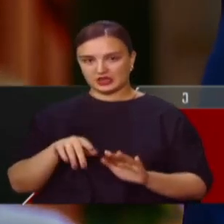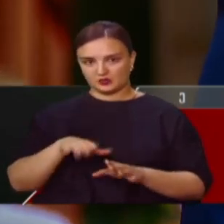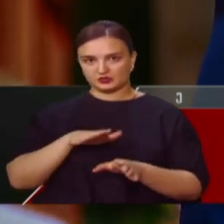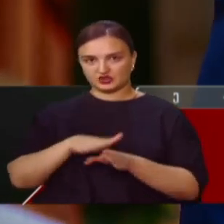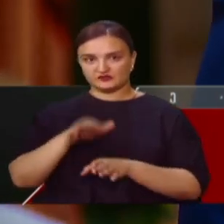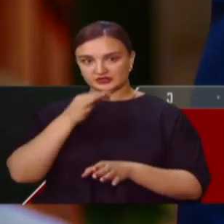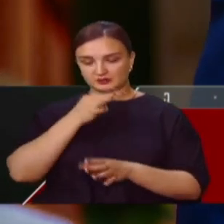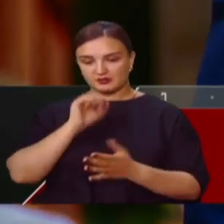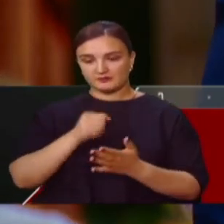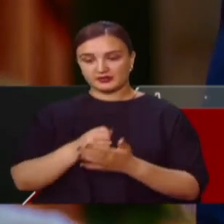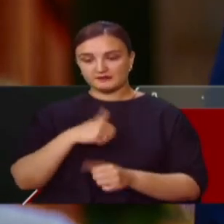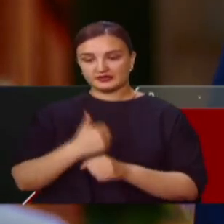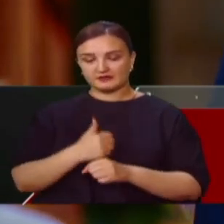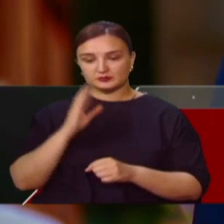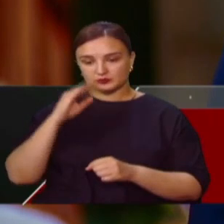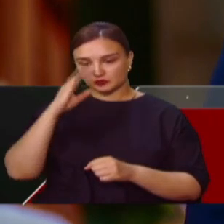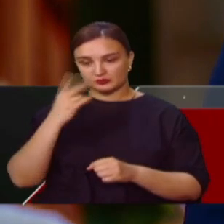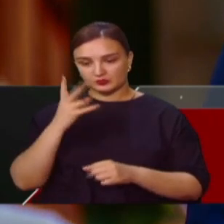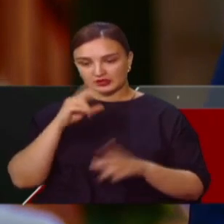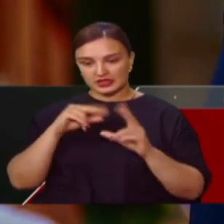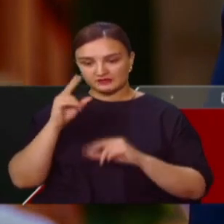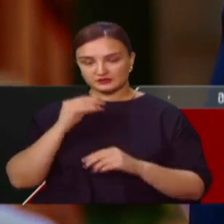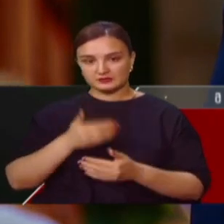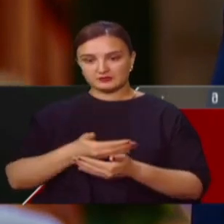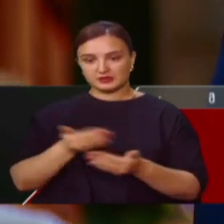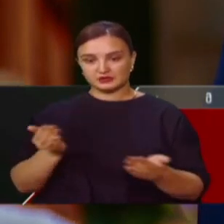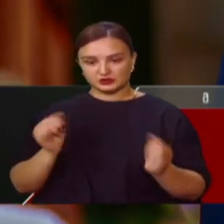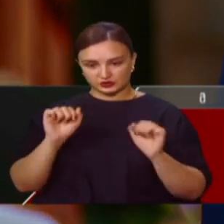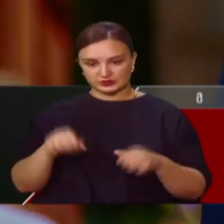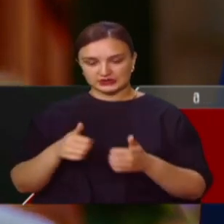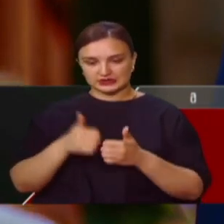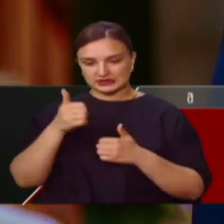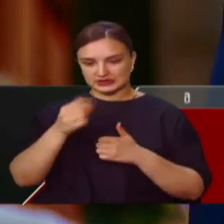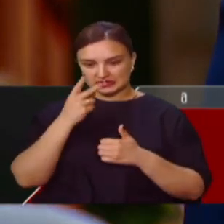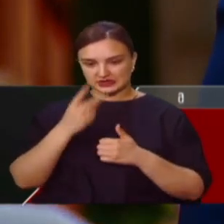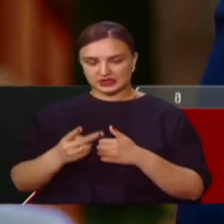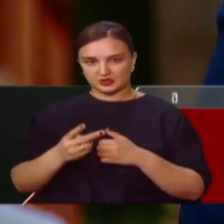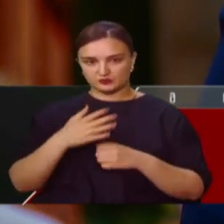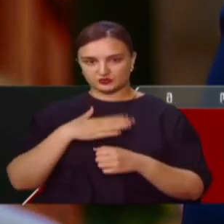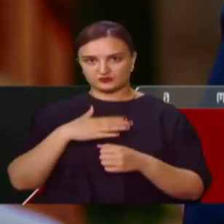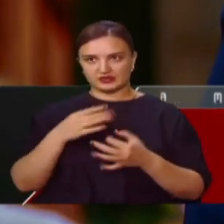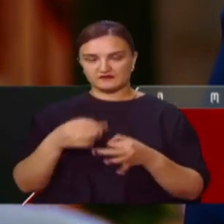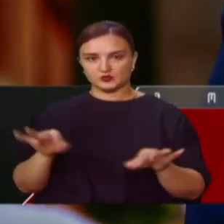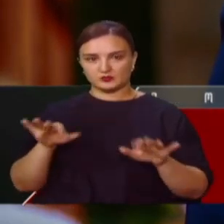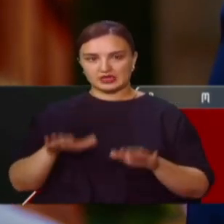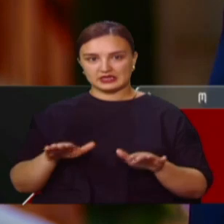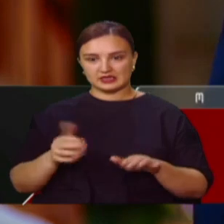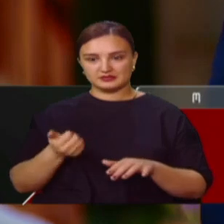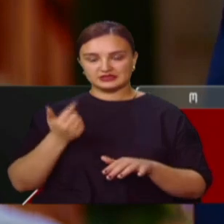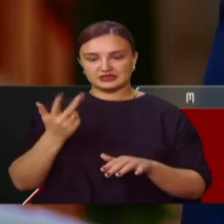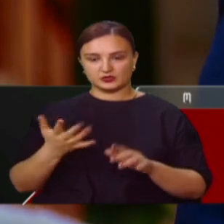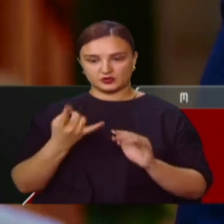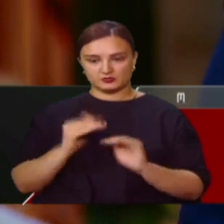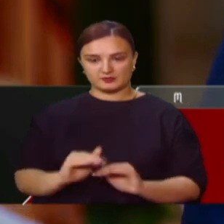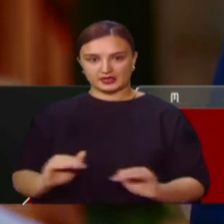შეუსებამდე. მთავარი აქ პრობლემა რაც უნდა გაითვალისწინონ, მათ შეუძლია წინასწარ ნახონ ჩვენს ვებგვერდზე თავისუფალი ადგილების რაოდენობა